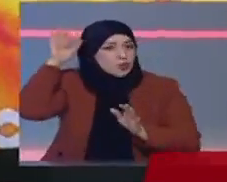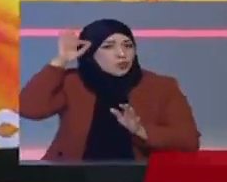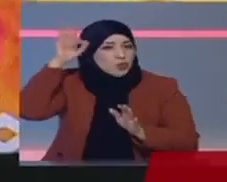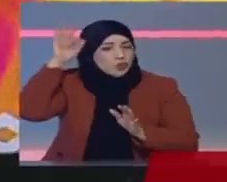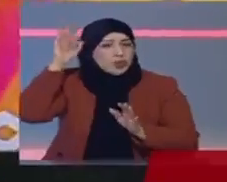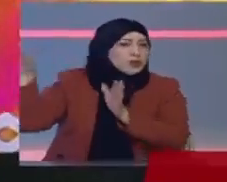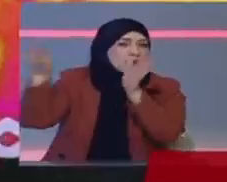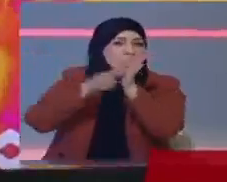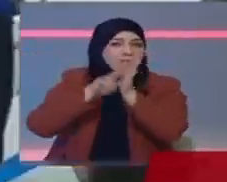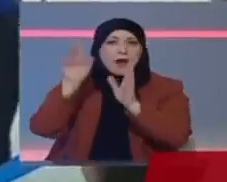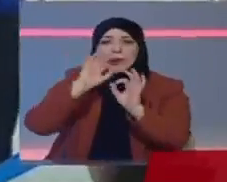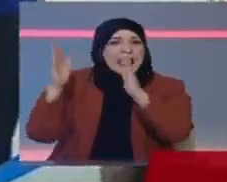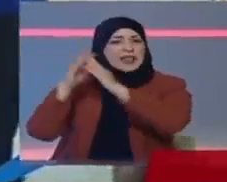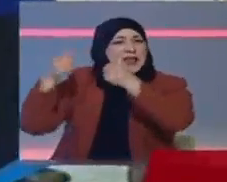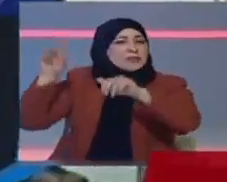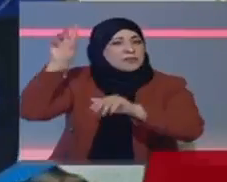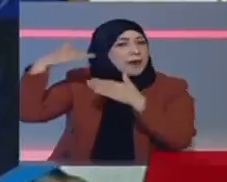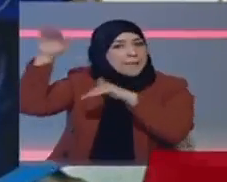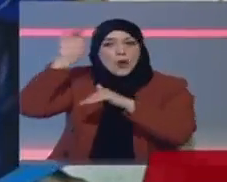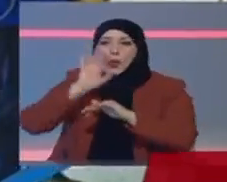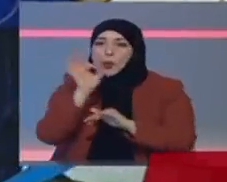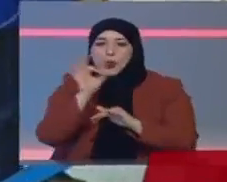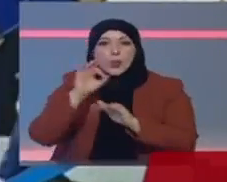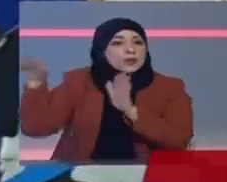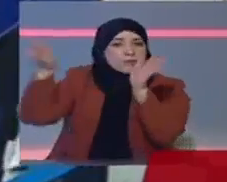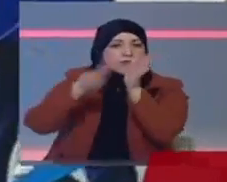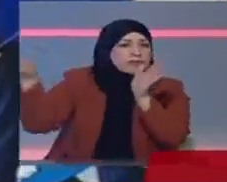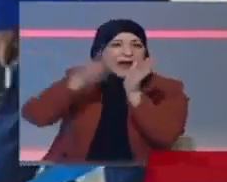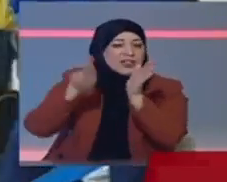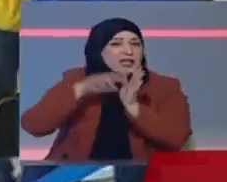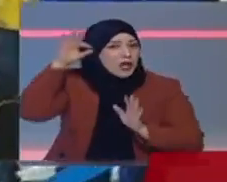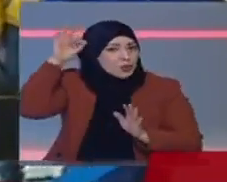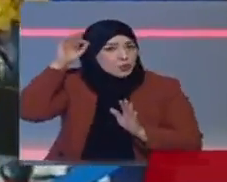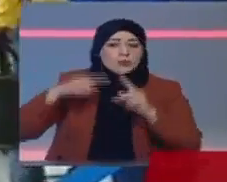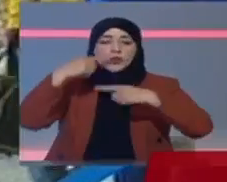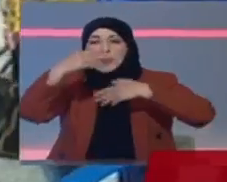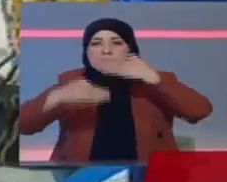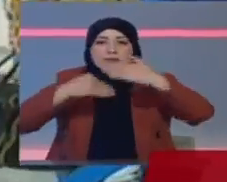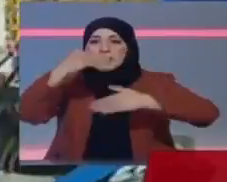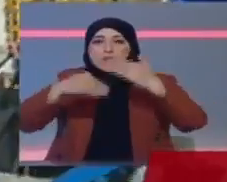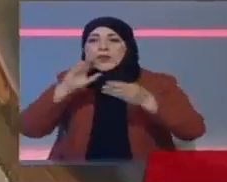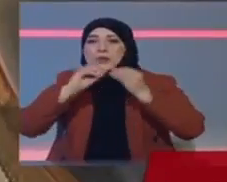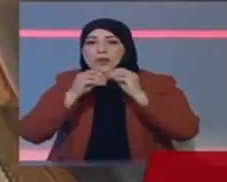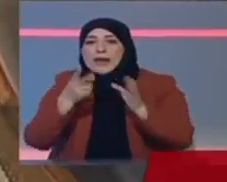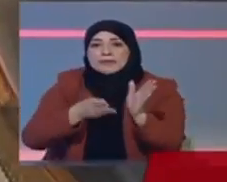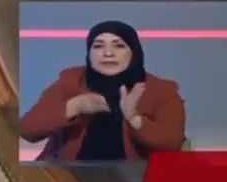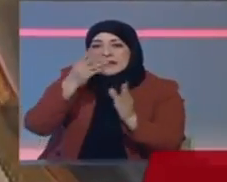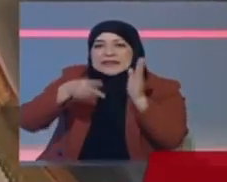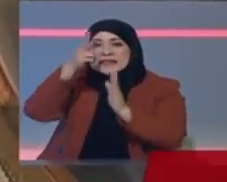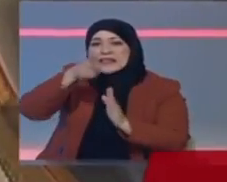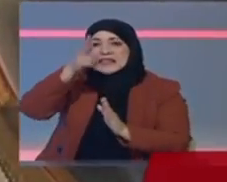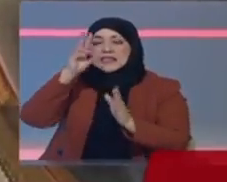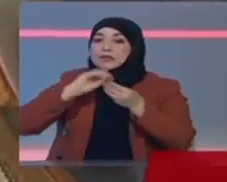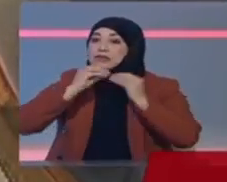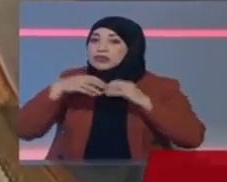مقيم في عده دول عمليه اجلاء يبقى تواصلها رهين عده اعتبارات وفق ما اخذ